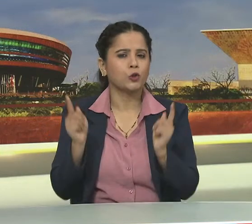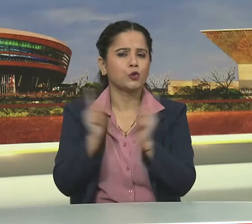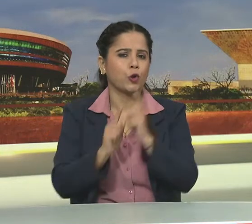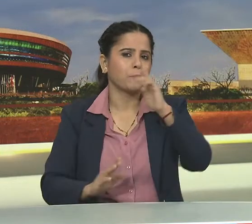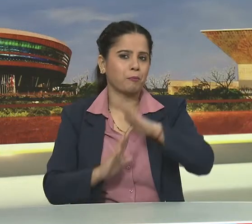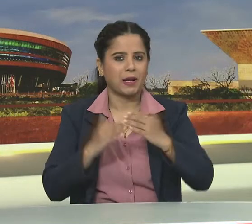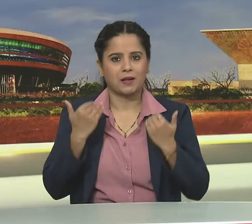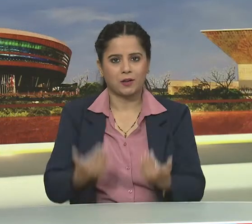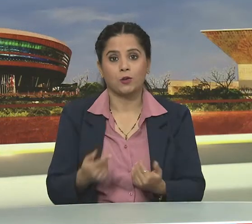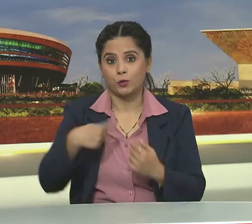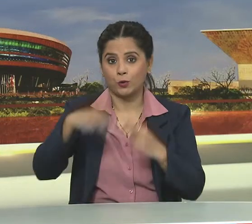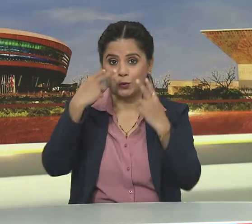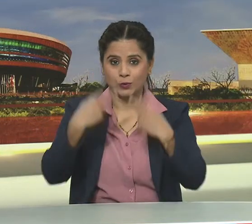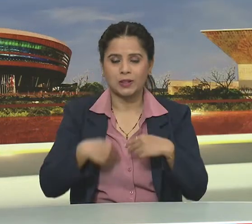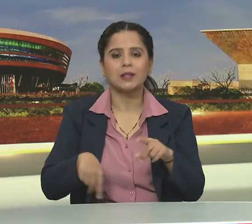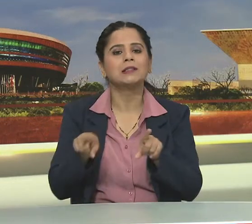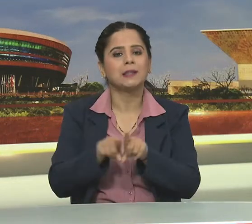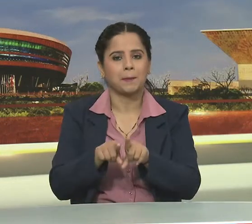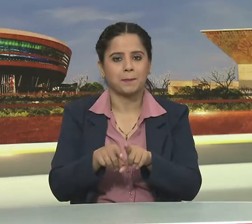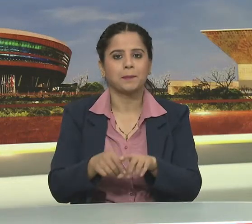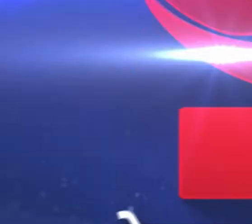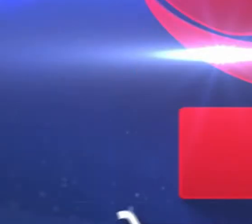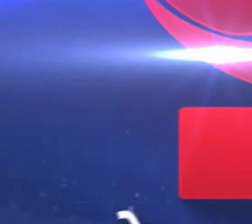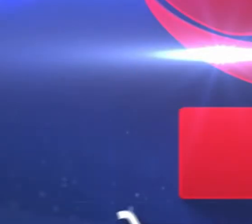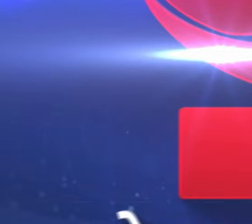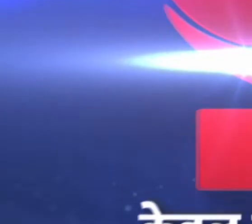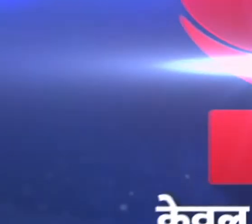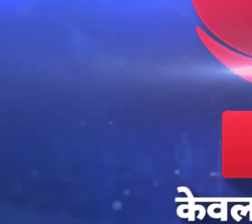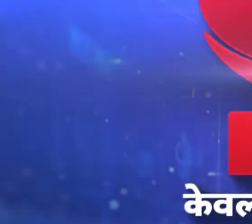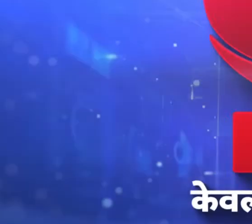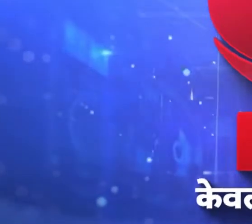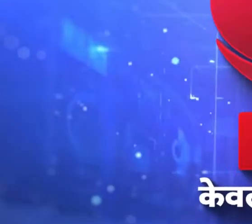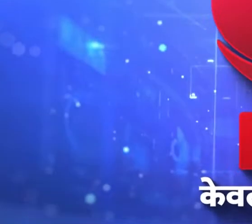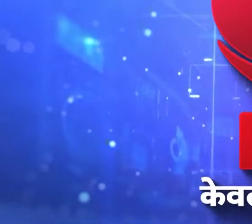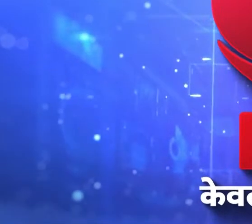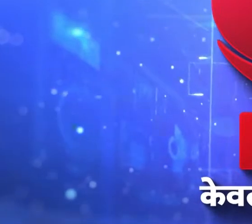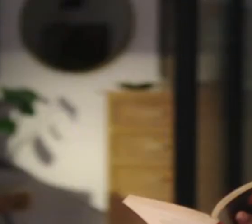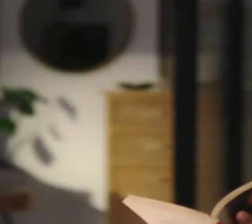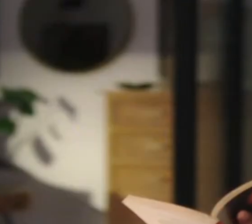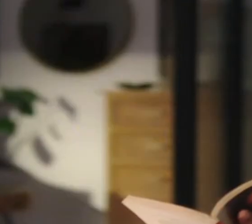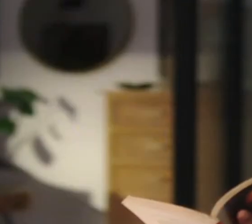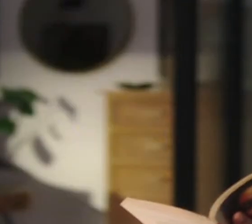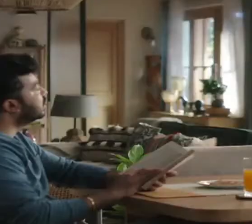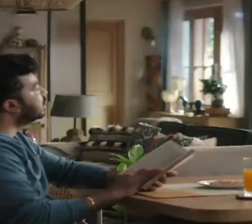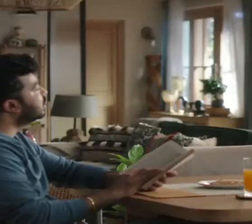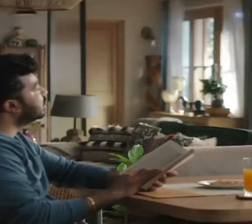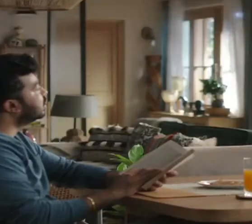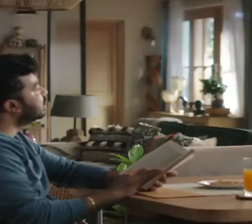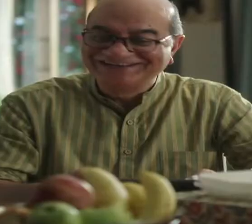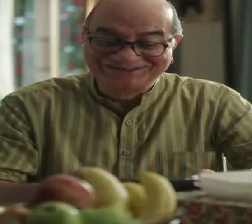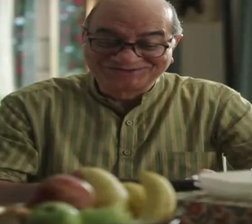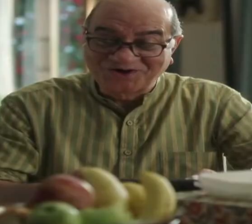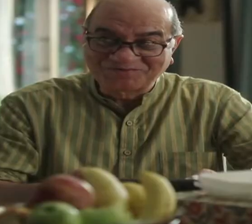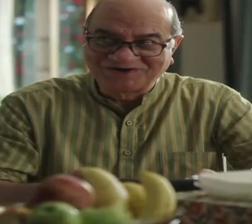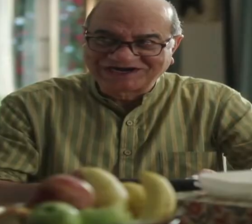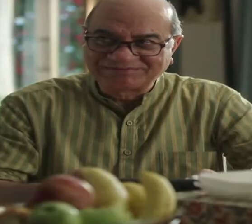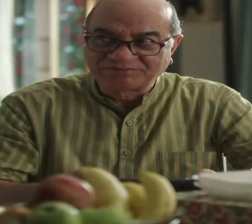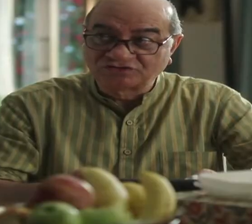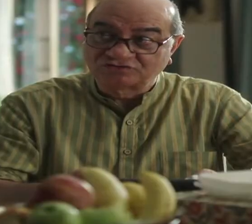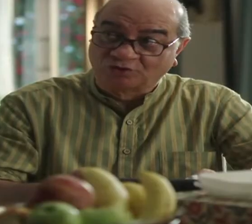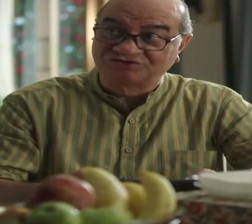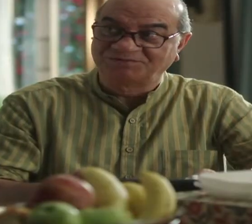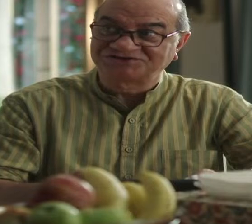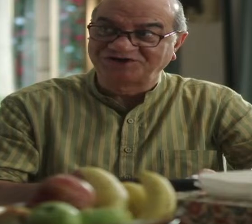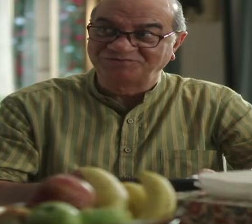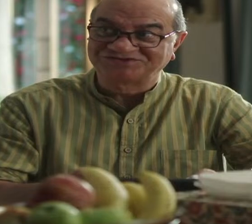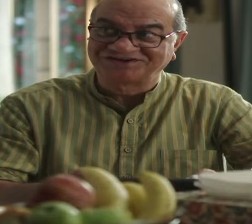छोटे से ब्रेक का, आप बने रहिए हमारे साथ। अब क्या देख रहे हो पापा? तुम कहते हो ना कि स्टॉक मार्केट में